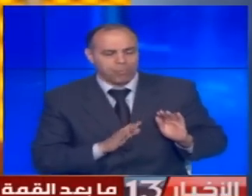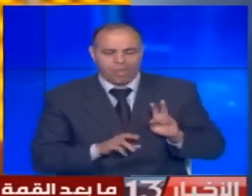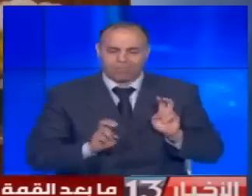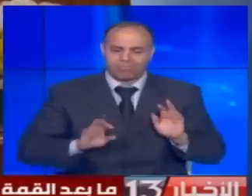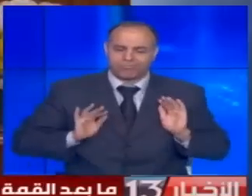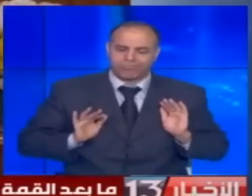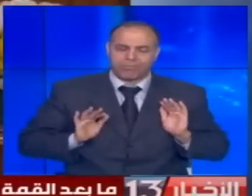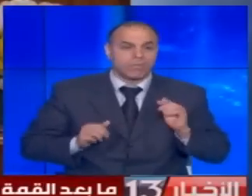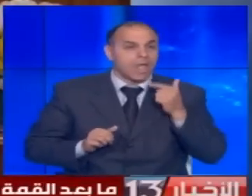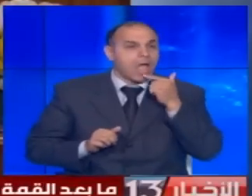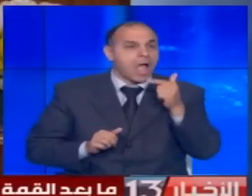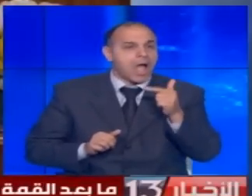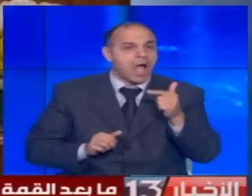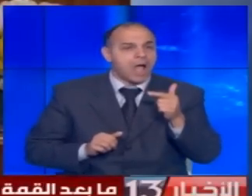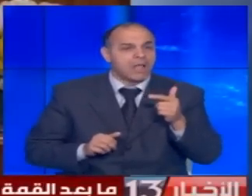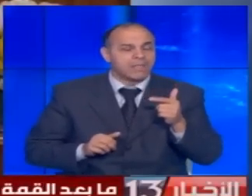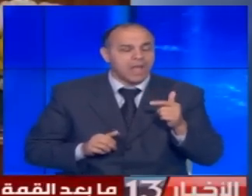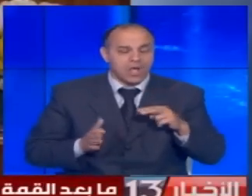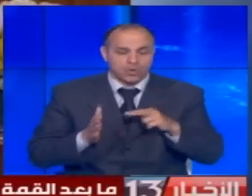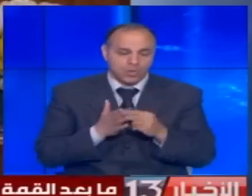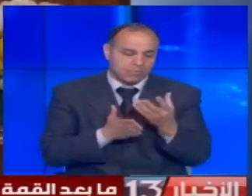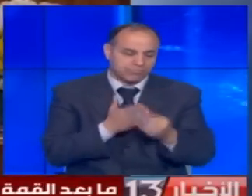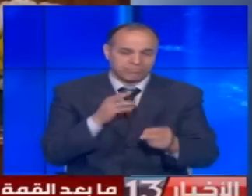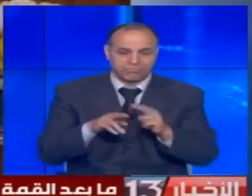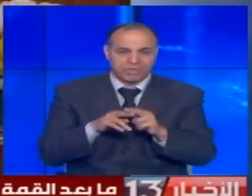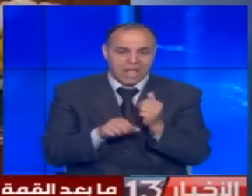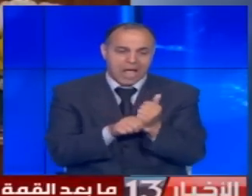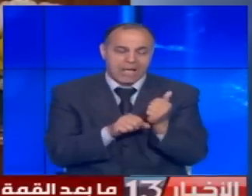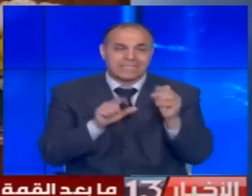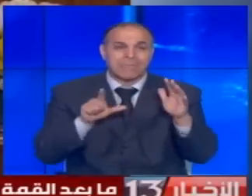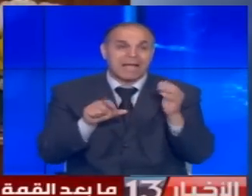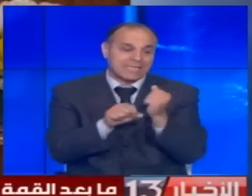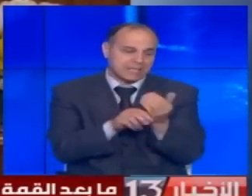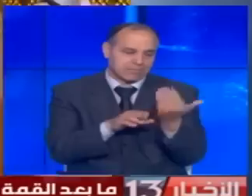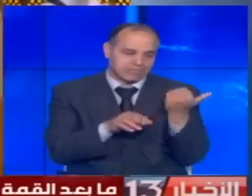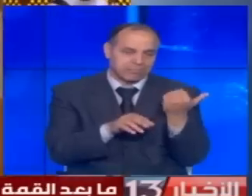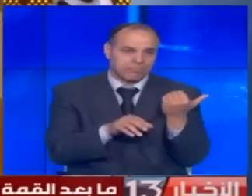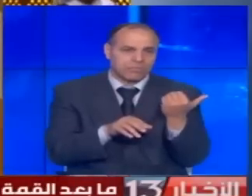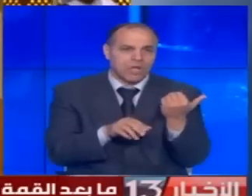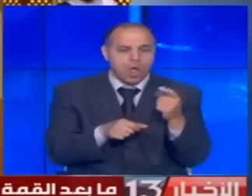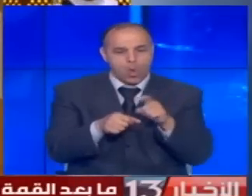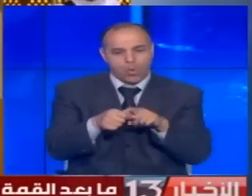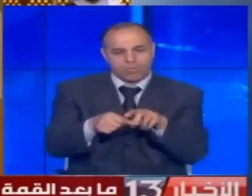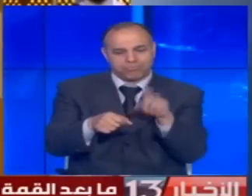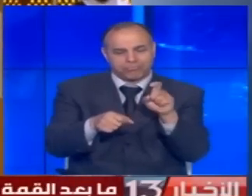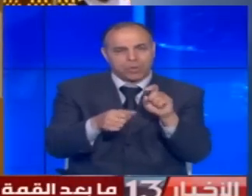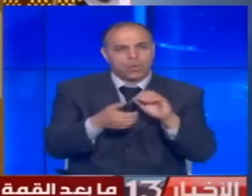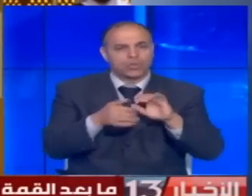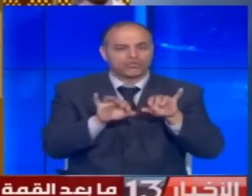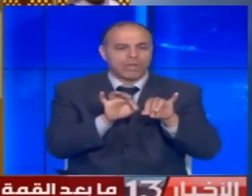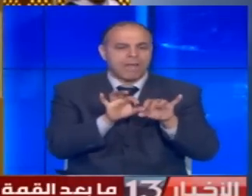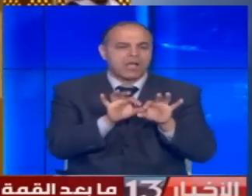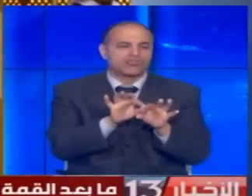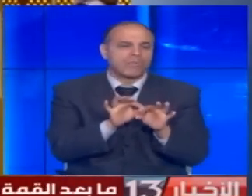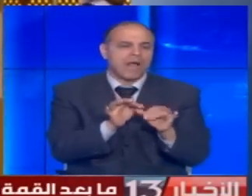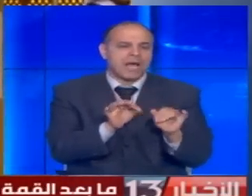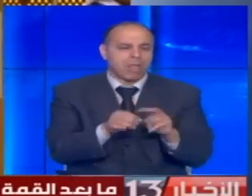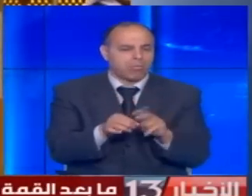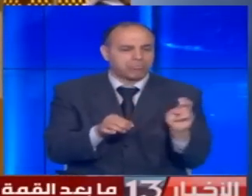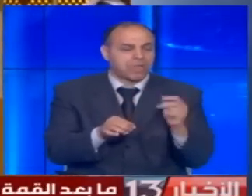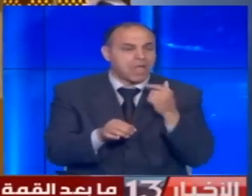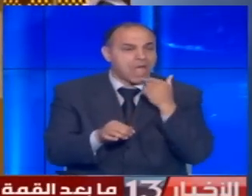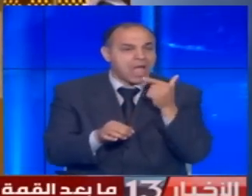وفي ما كان مقعد سوريا شفنا للعام السابع على التوالي منذ تجميد عضويتها من قبل جامعه الدول العربيه